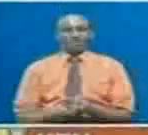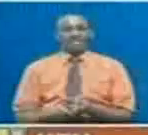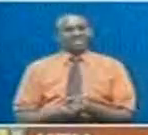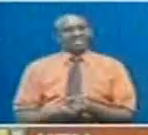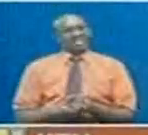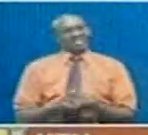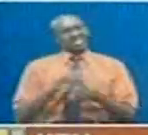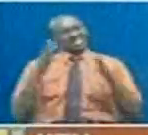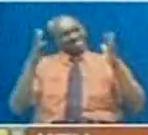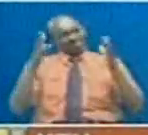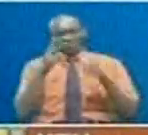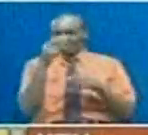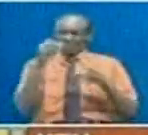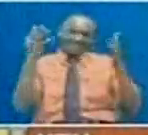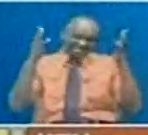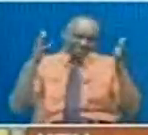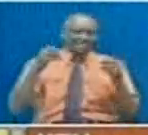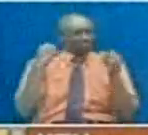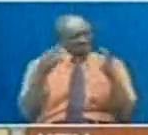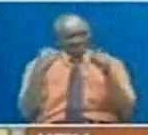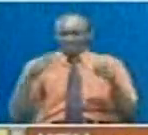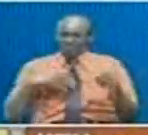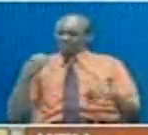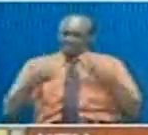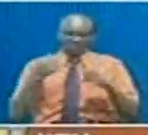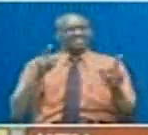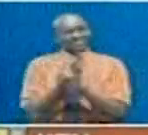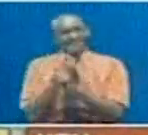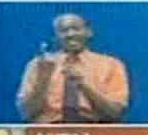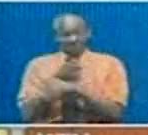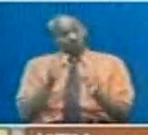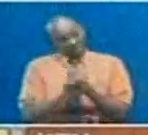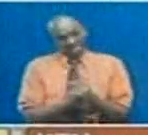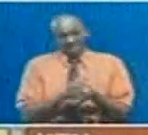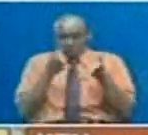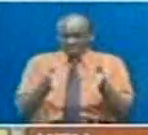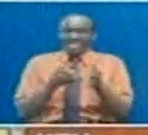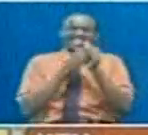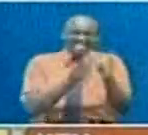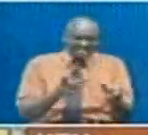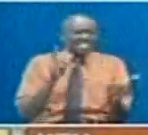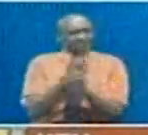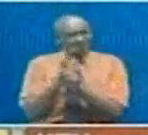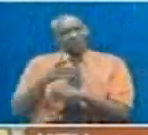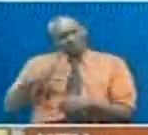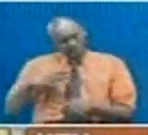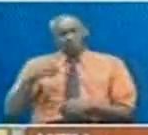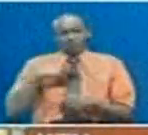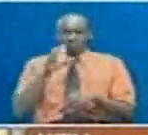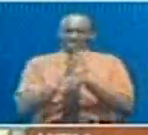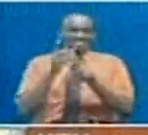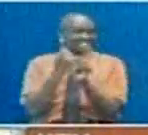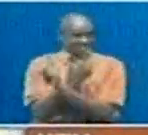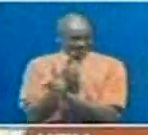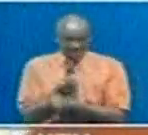Sikukuu ya Krismasi husherehekewa na wengi kwa mitindo tofauti, na hii leo viongozi pamoja na waumini wa Kikristo kutoka maeneo mbalimbali ya